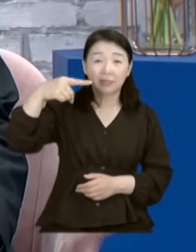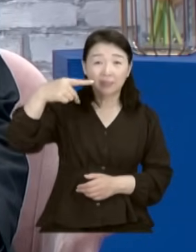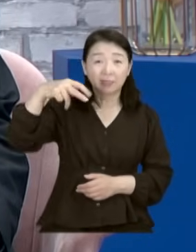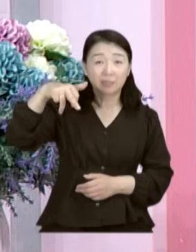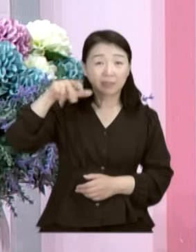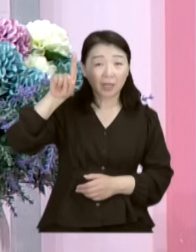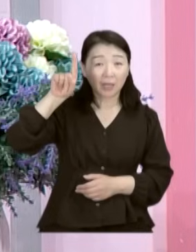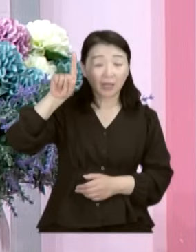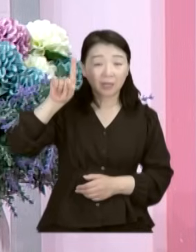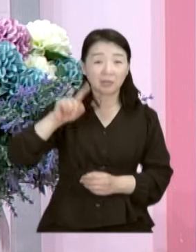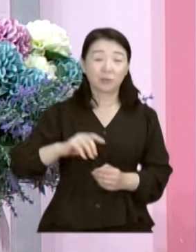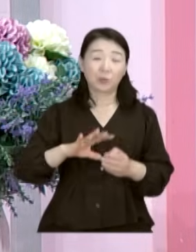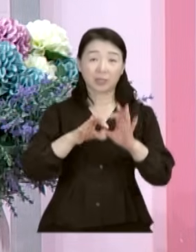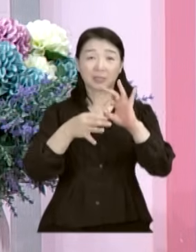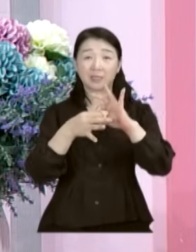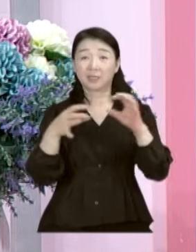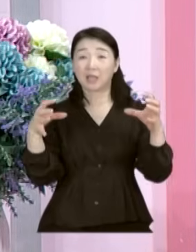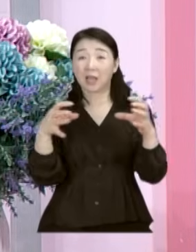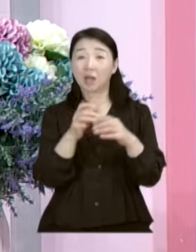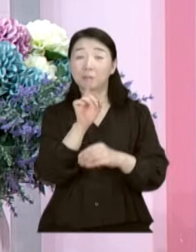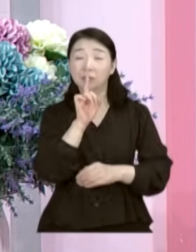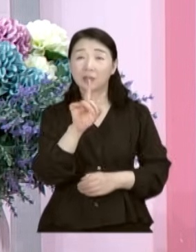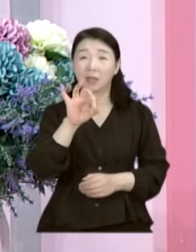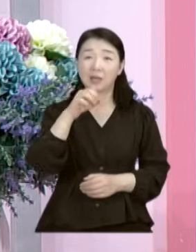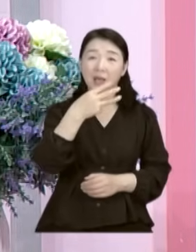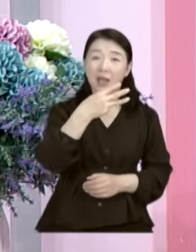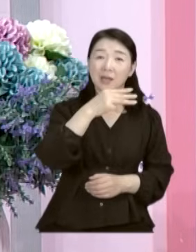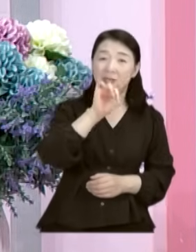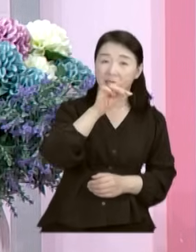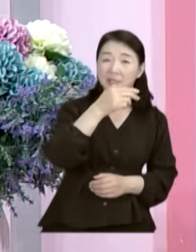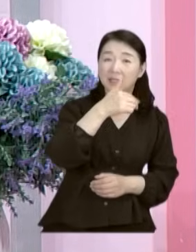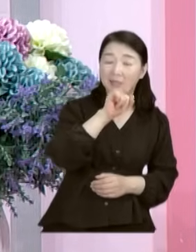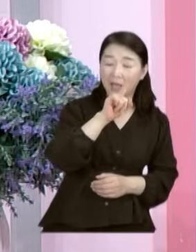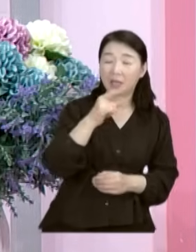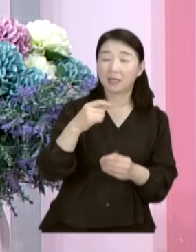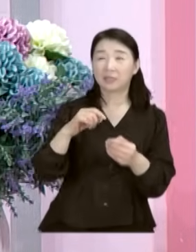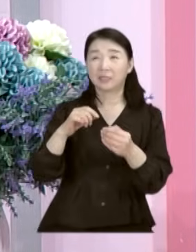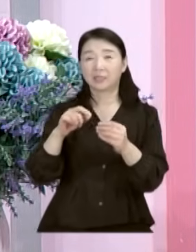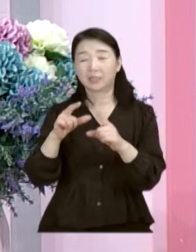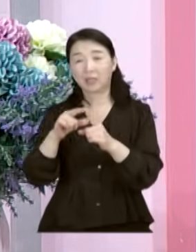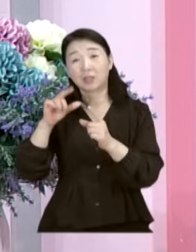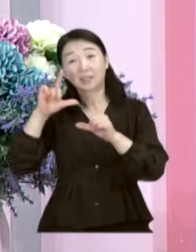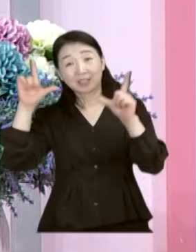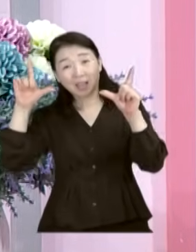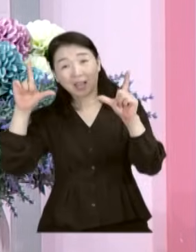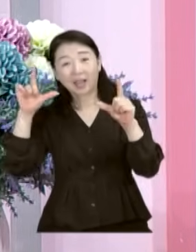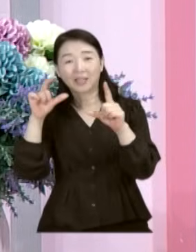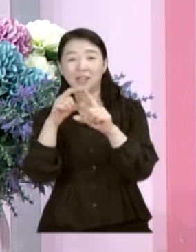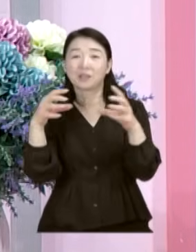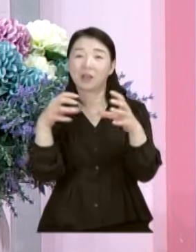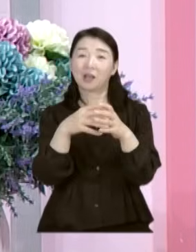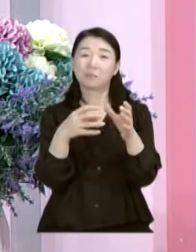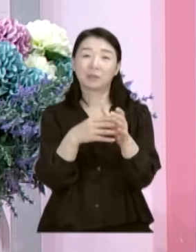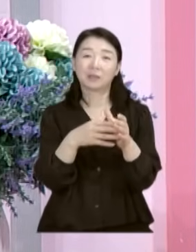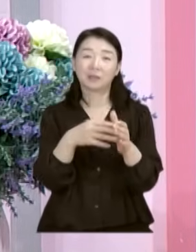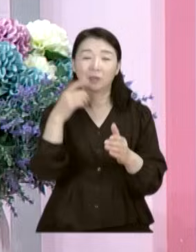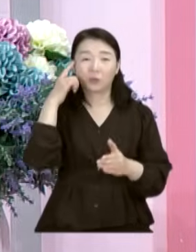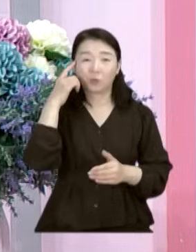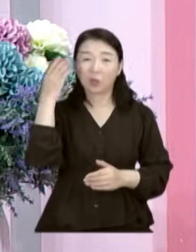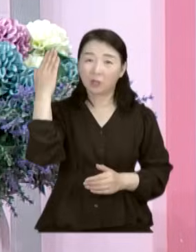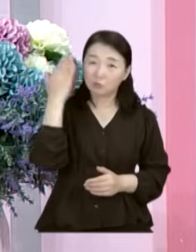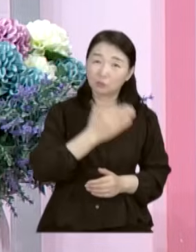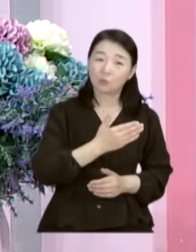알리스타가 이제 그리스 합성어인 알리나라는 단어와 스타라는 두 단어가 합쳐진 거야 그래서 그